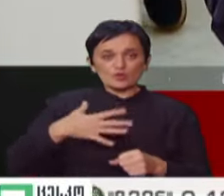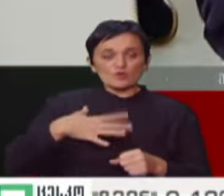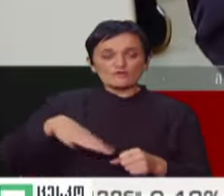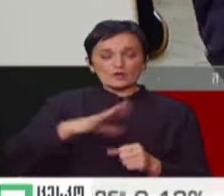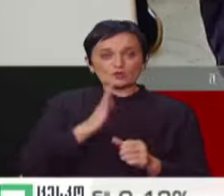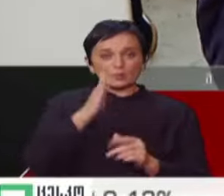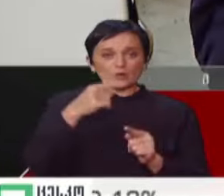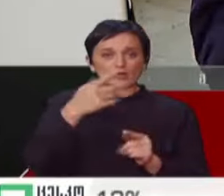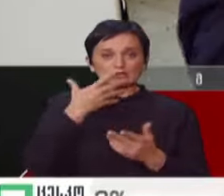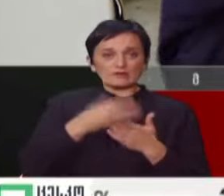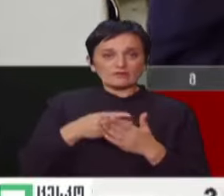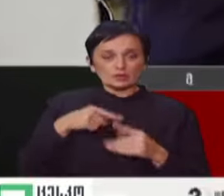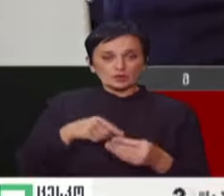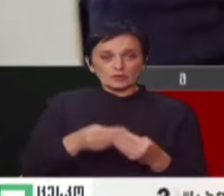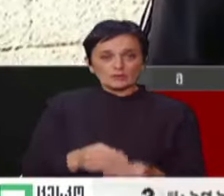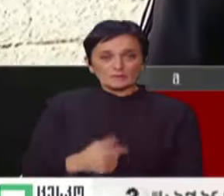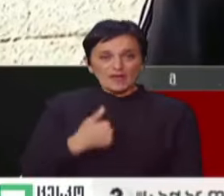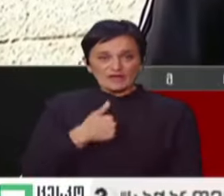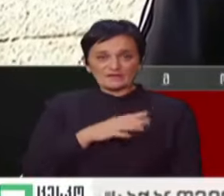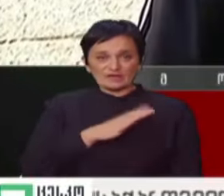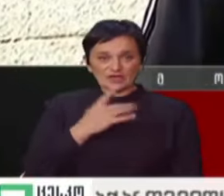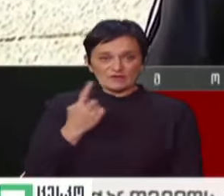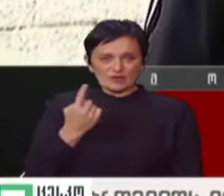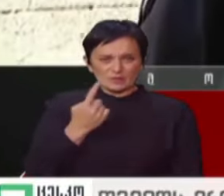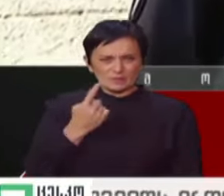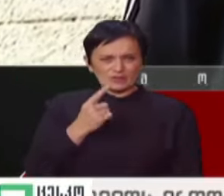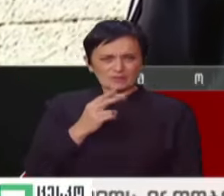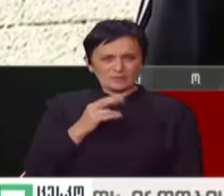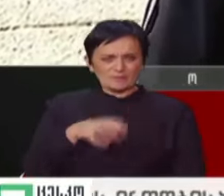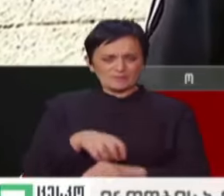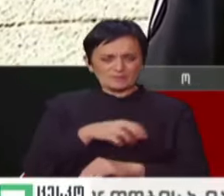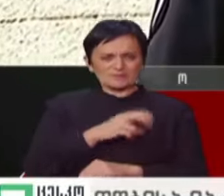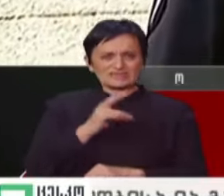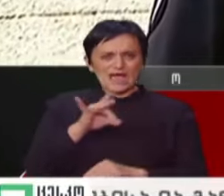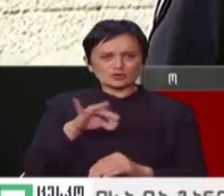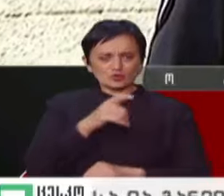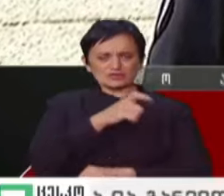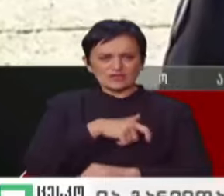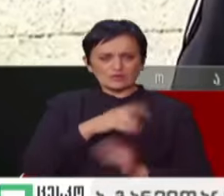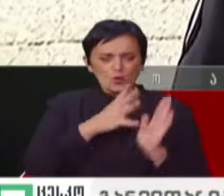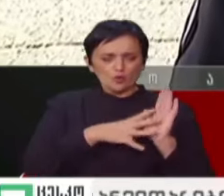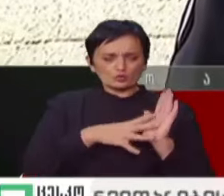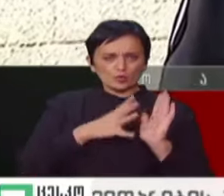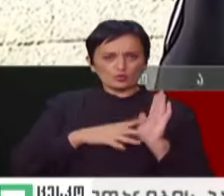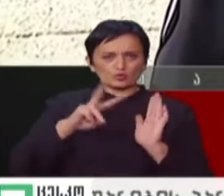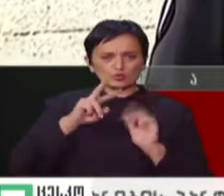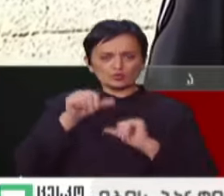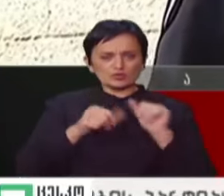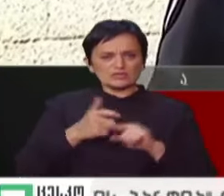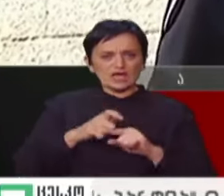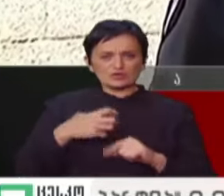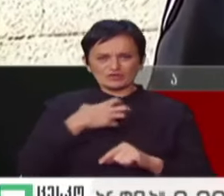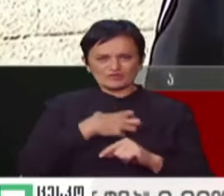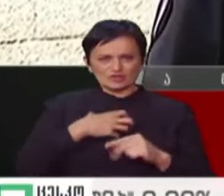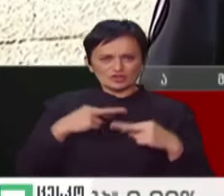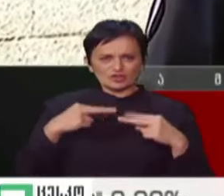განსაზღვრაში საკუთარი წვლილი შეიტანონ. მე ვიყავი პირველი პრავალპარტიული ცესკოს წევრი 90-92 წლებში და ის რა მნიშვნელოვანი იყო, როცა